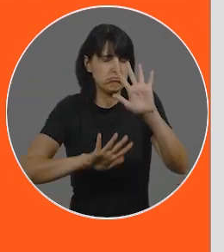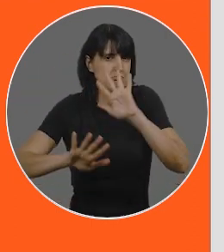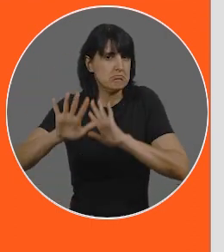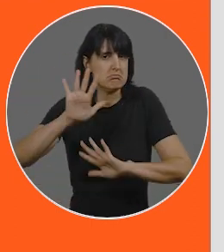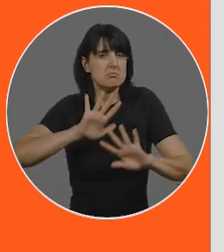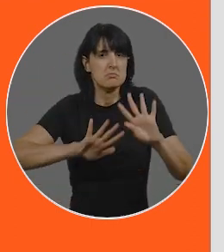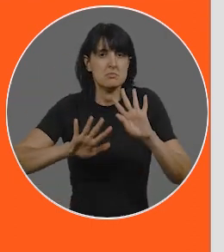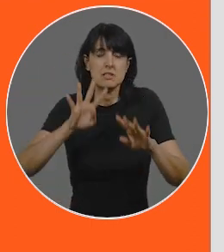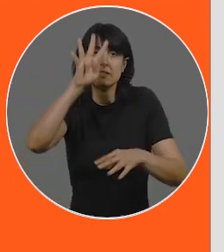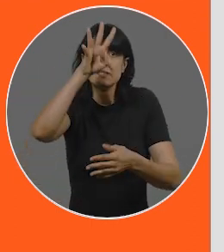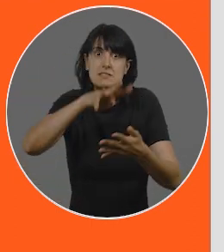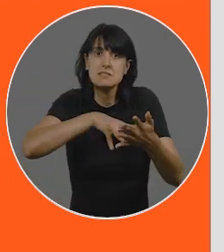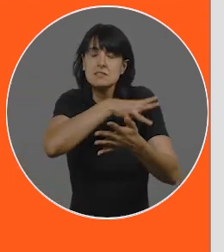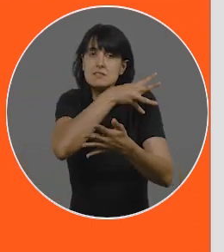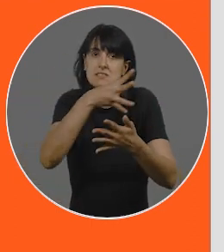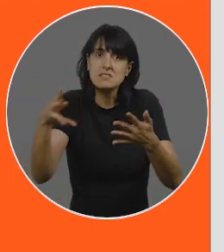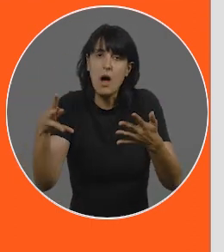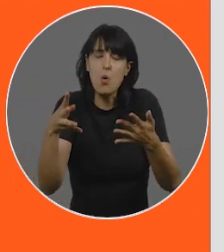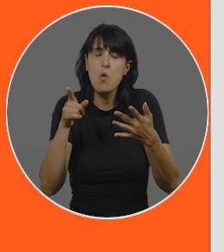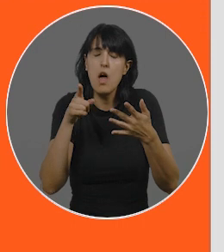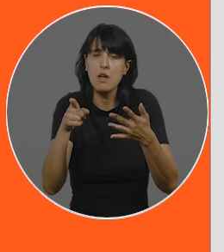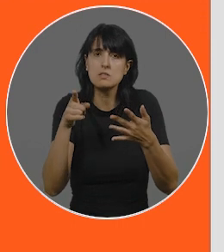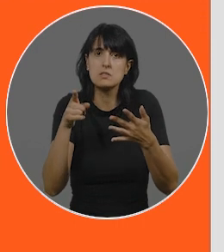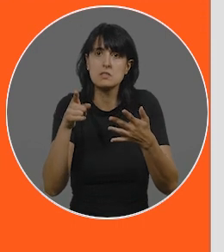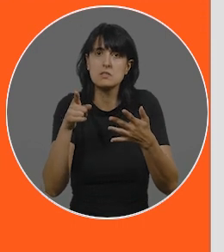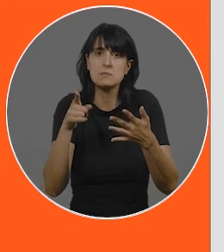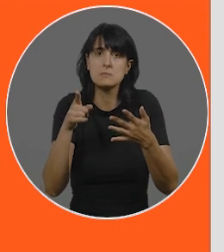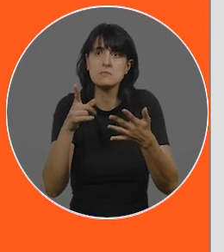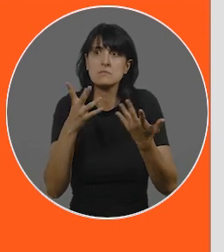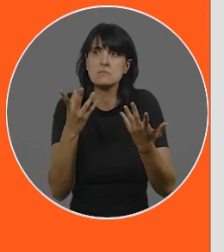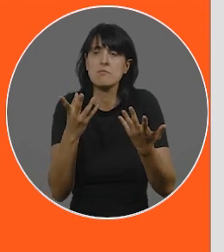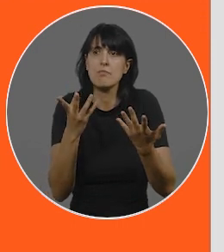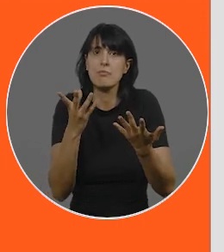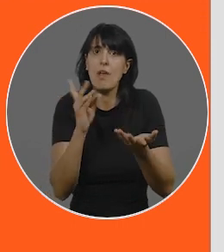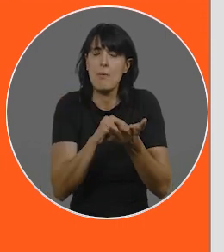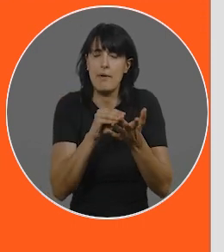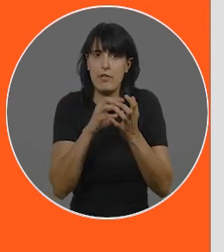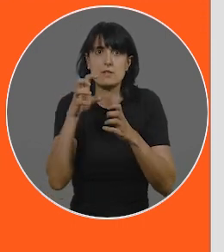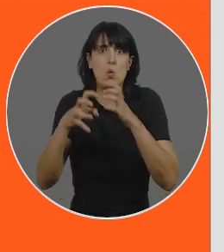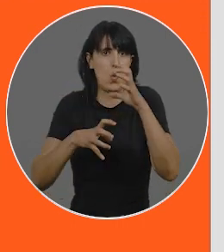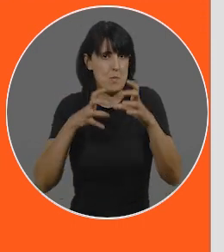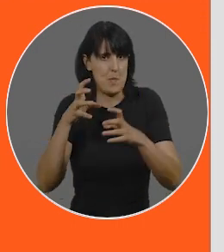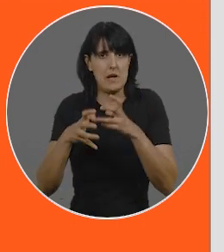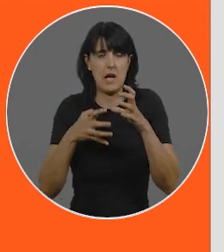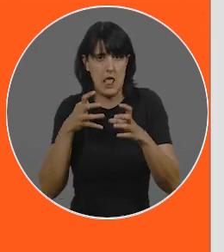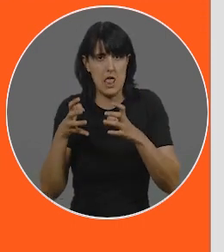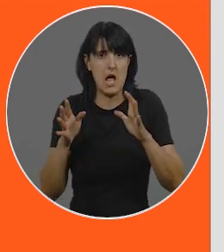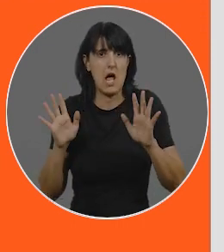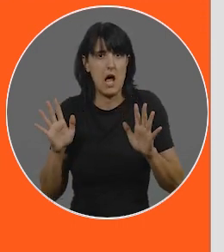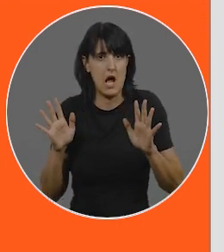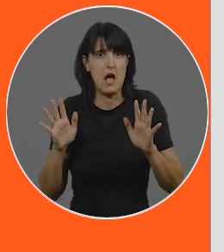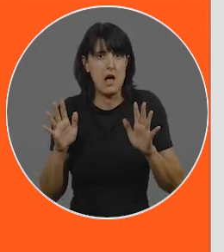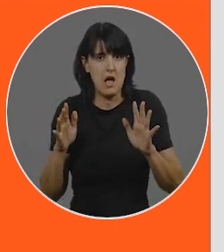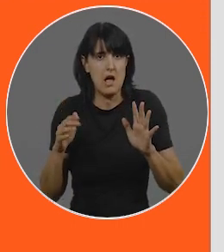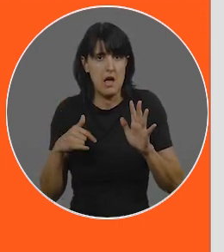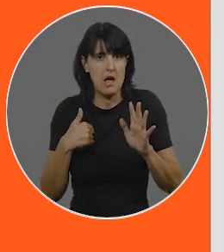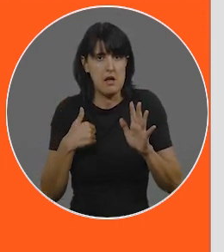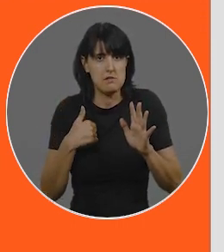sumatoris... Les taules són un element que, de per se, ja poden ser complexes